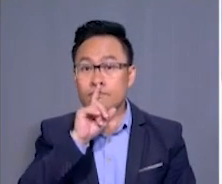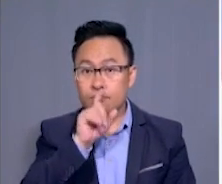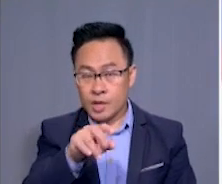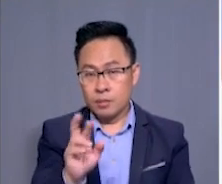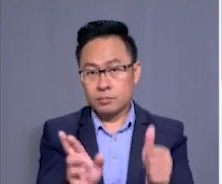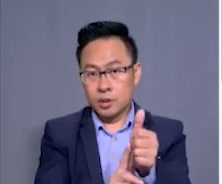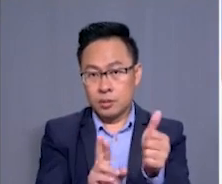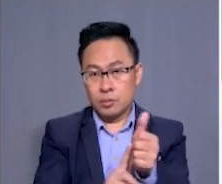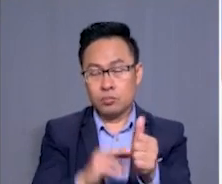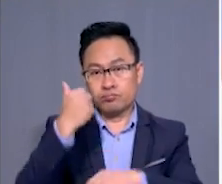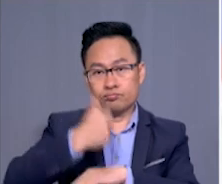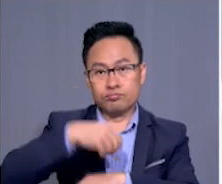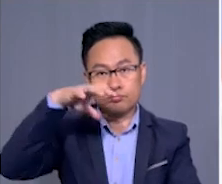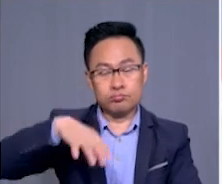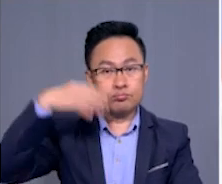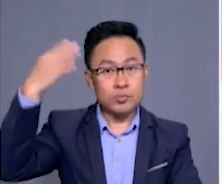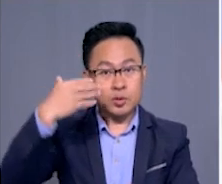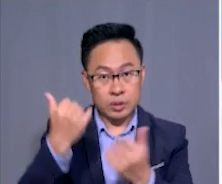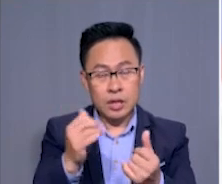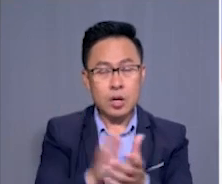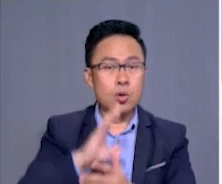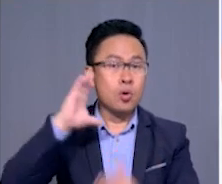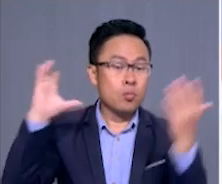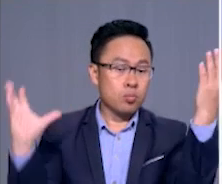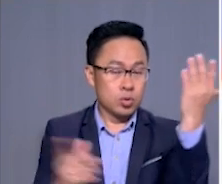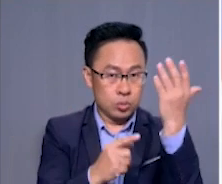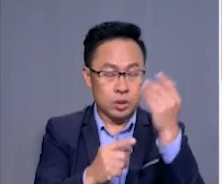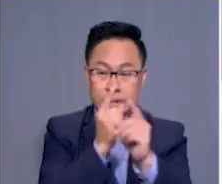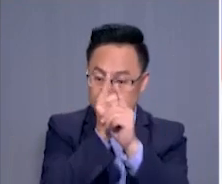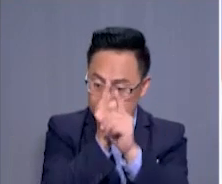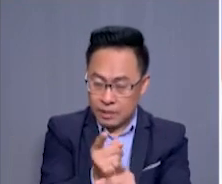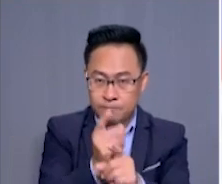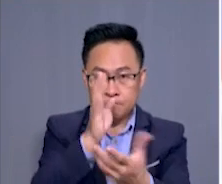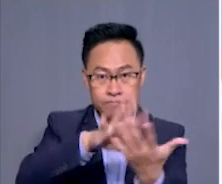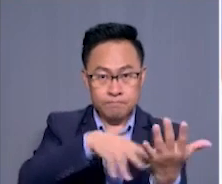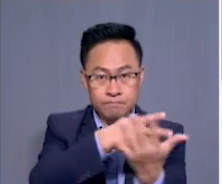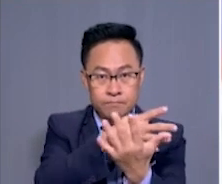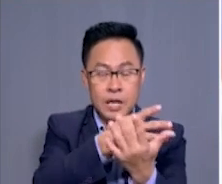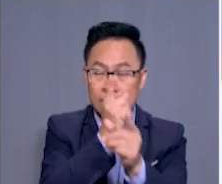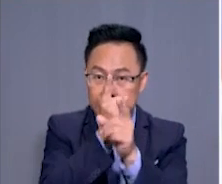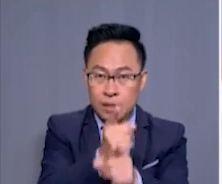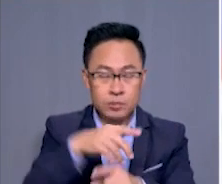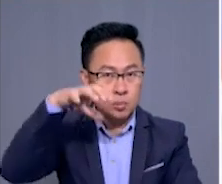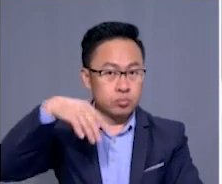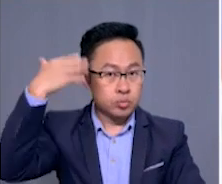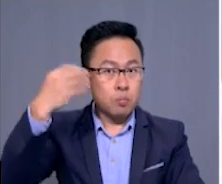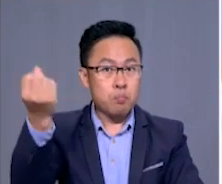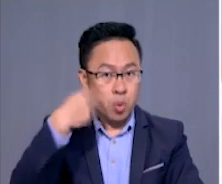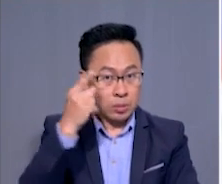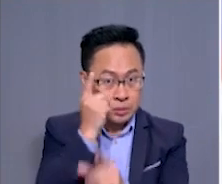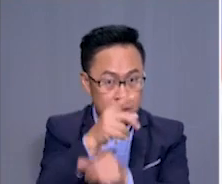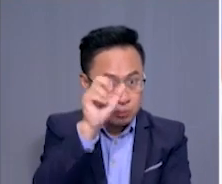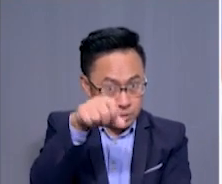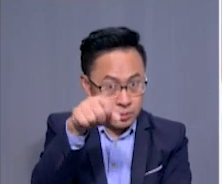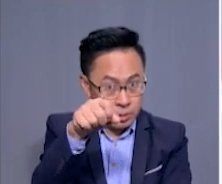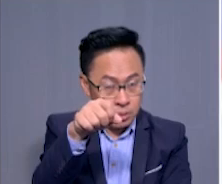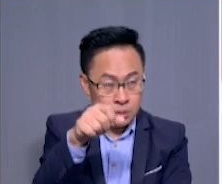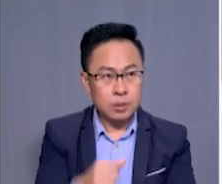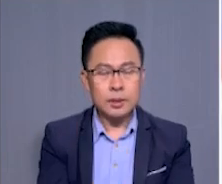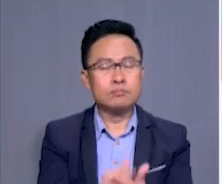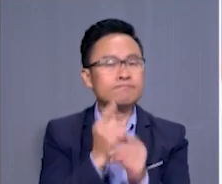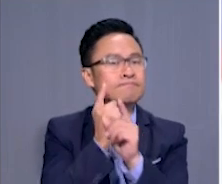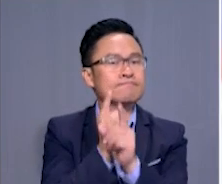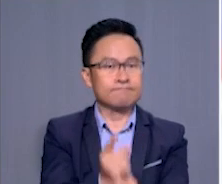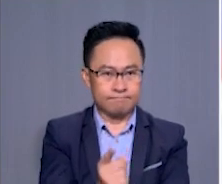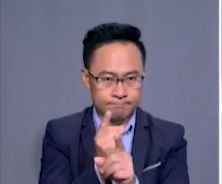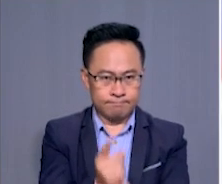าสุดทิศทางของพายุปลาบึกเนี่ยนะคะเป็นไปอย่างที่ทางกรมอุตุคาดการณ์ไหมคะหรือว่ามันเปลี่ยนทิศทางไปทางไหนหรือเปล่า เป็นไปต